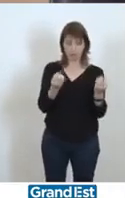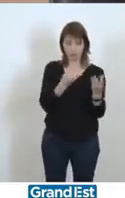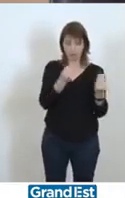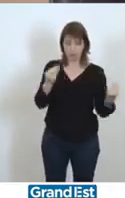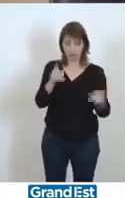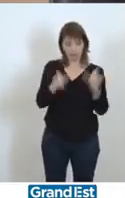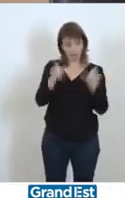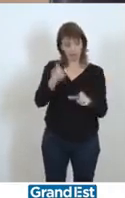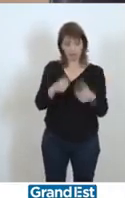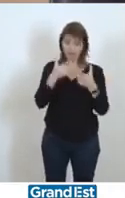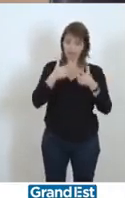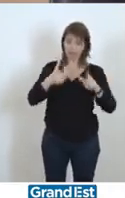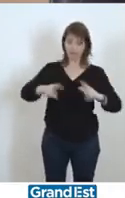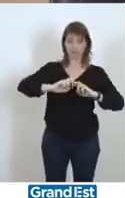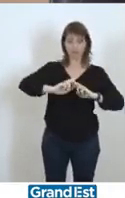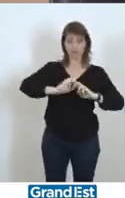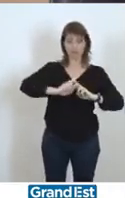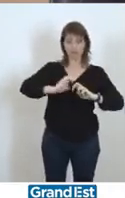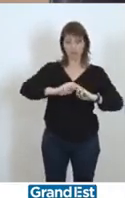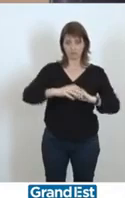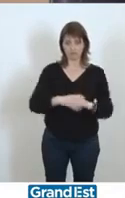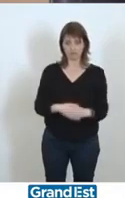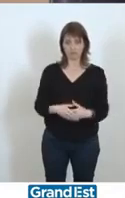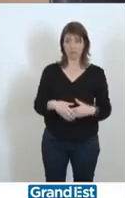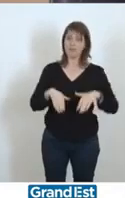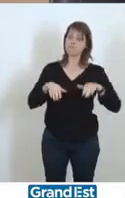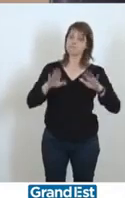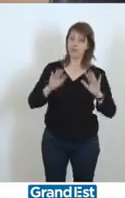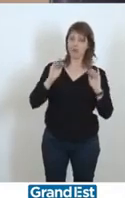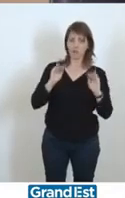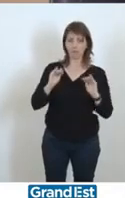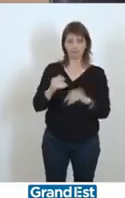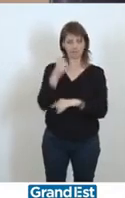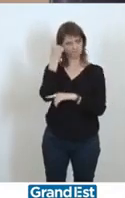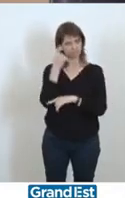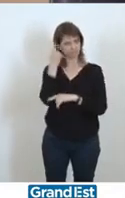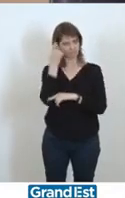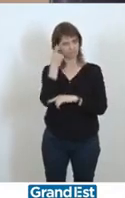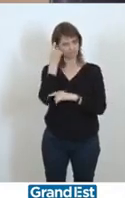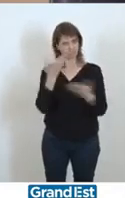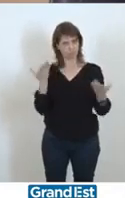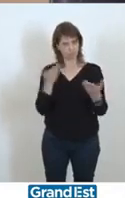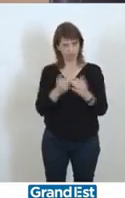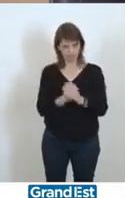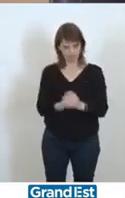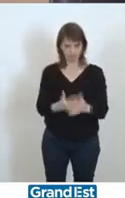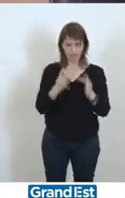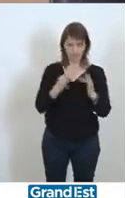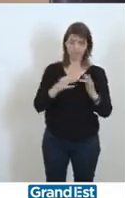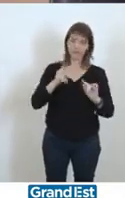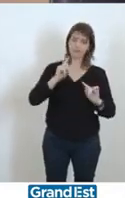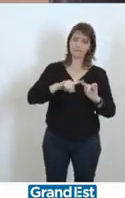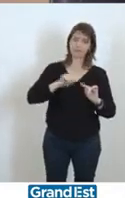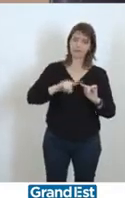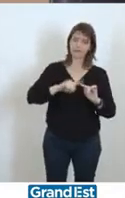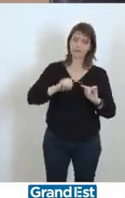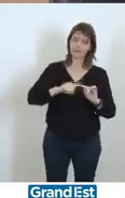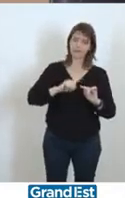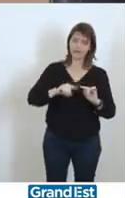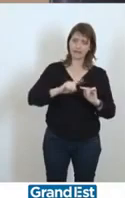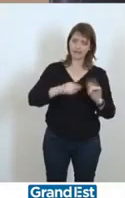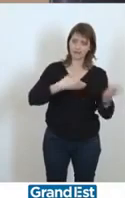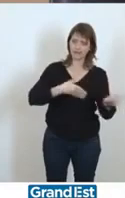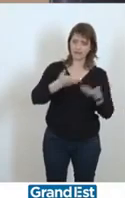librement. Cependant, des interrogations sont à relever. Tout d'abord sur le matériel roulant et son optimisation de